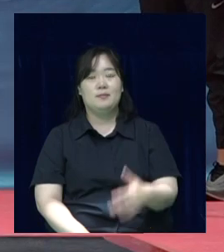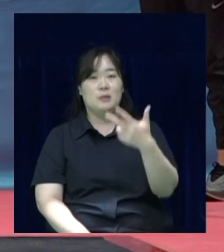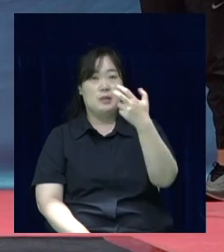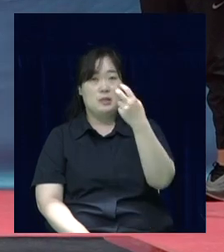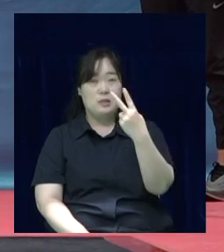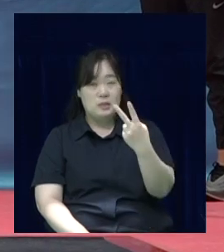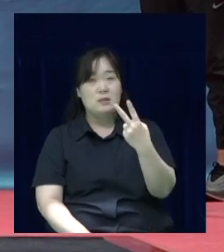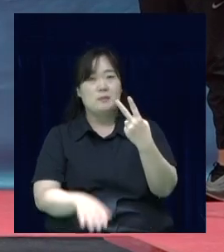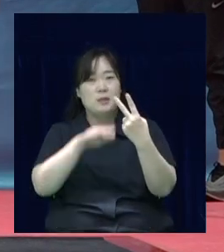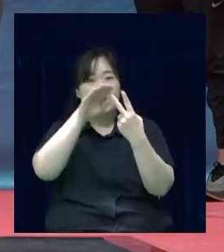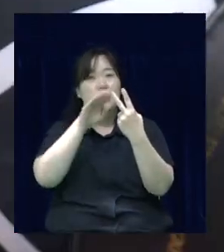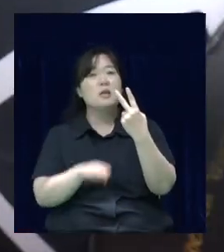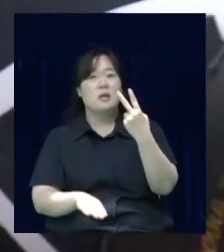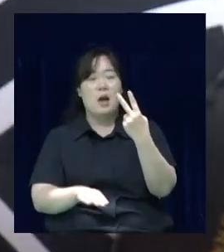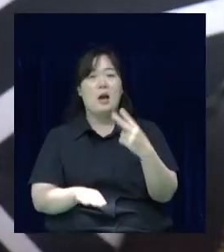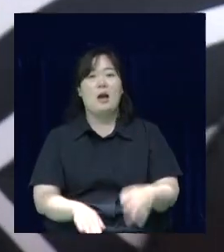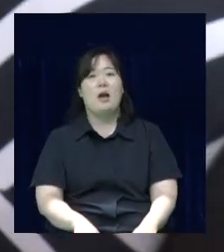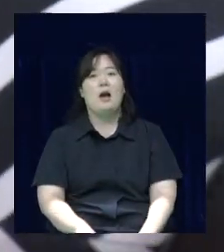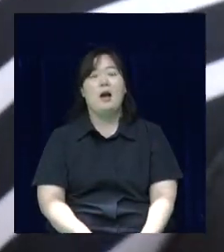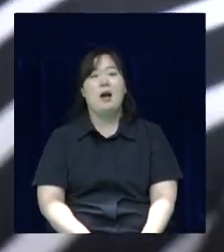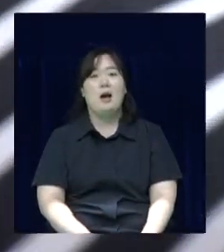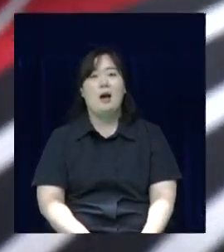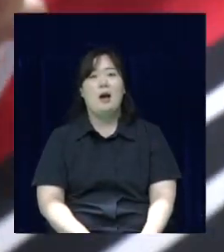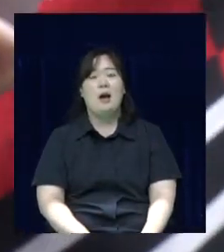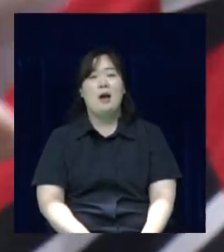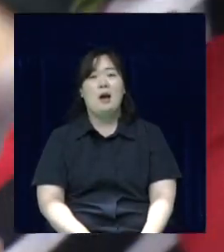72kg 체급 이하.